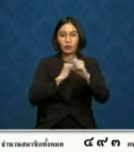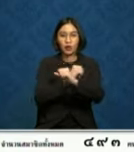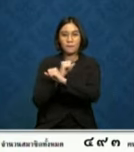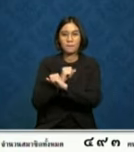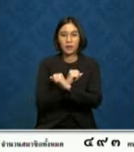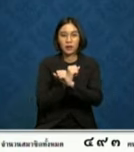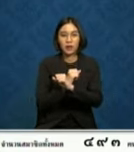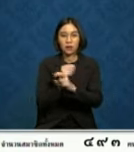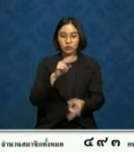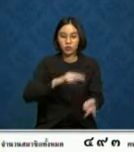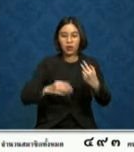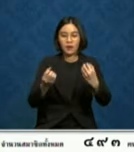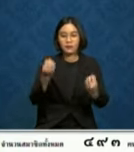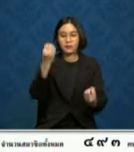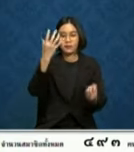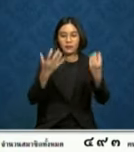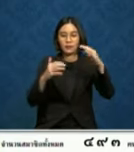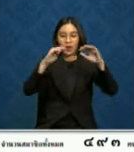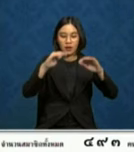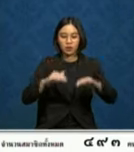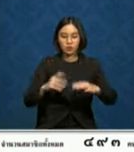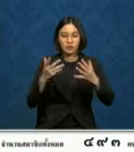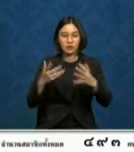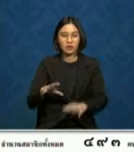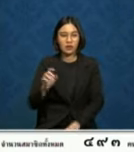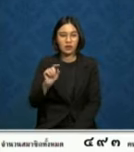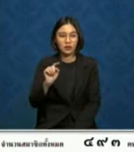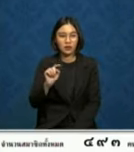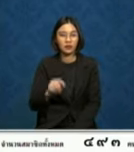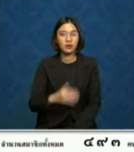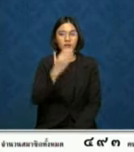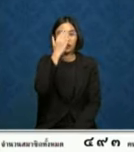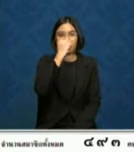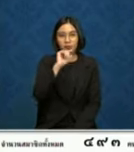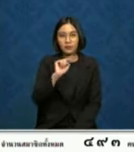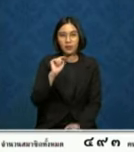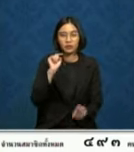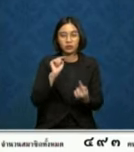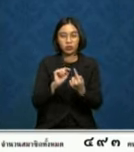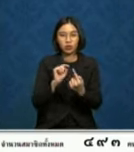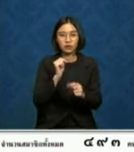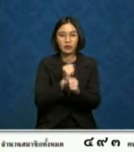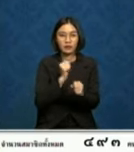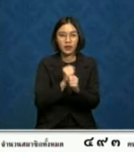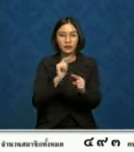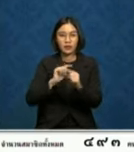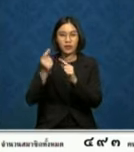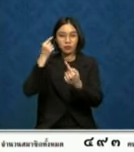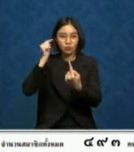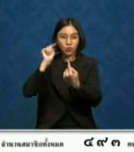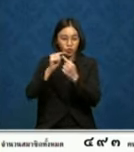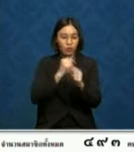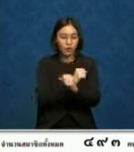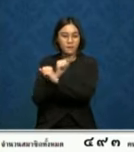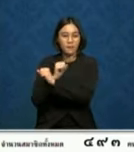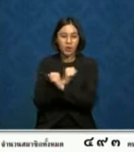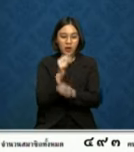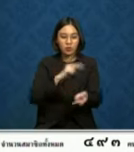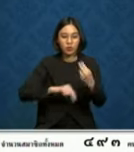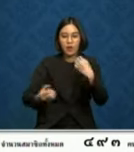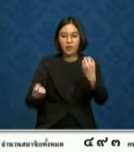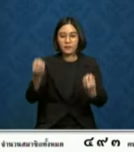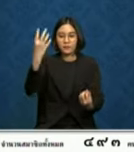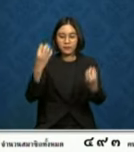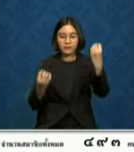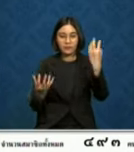รักษาป่าลงไปนะครับแล้วเพื่อเพื่อที่จะให้การดำเนินการเนี่ยมุ่งไปกับการป้องกันราฐปะที่มันควรเป็น